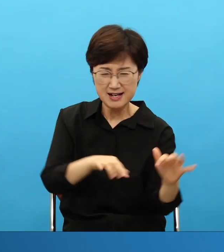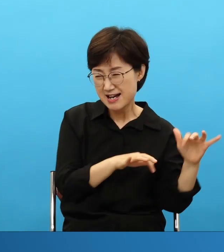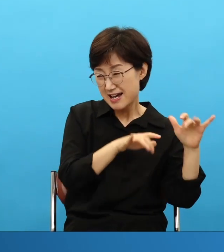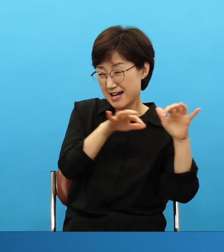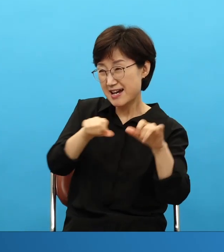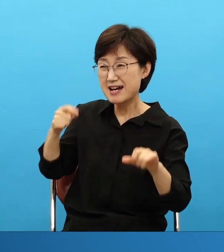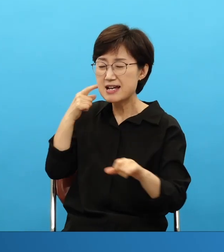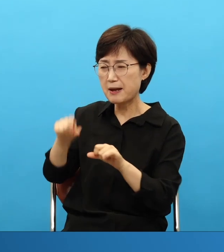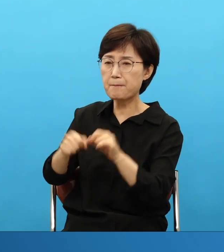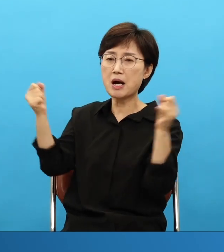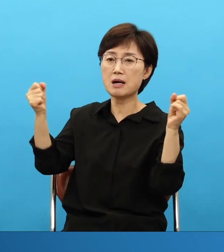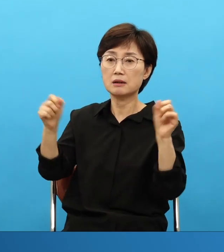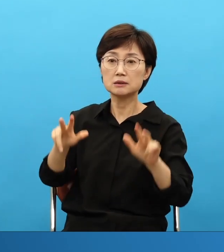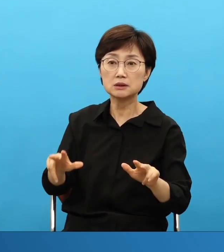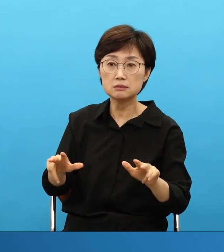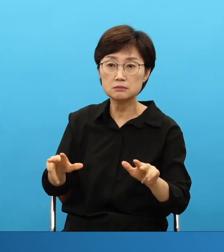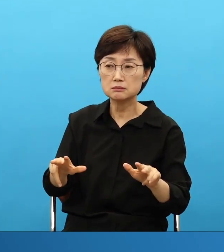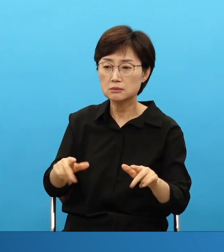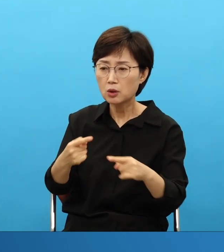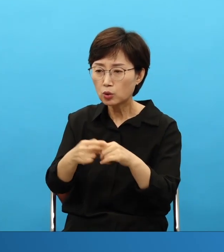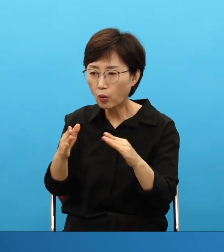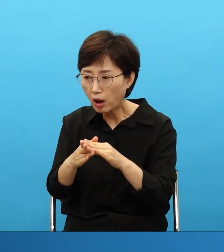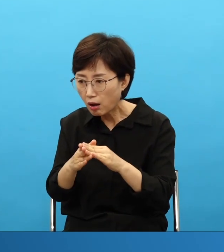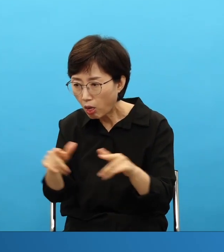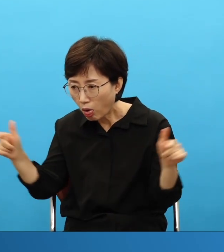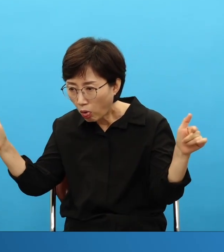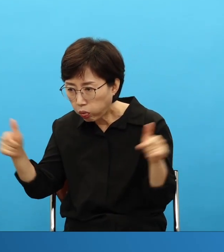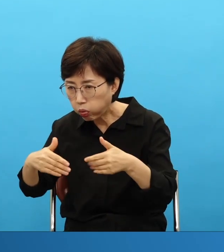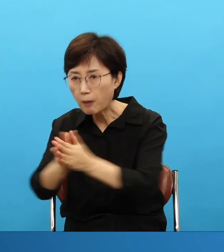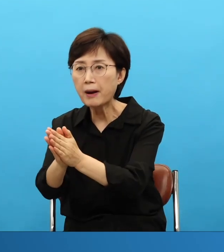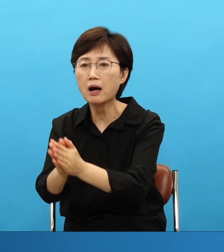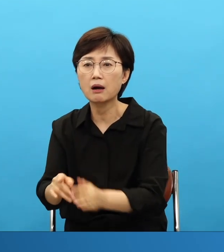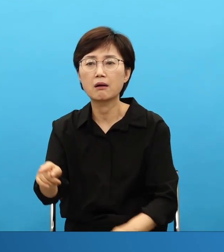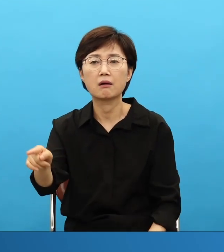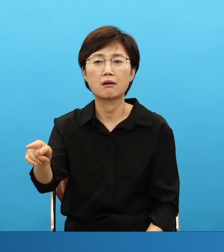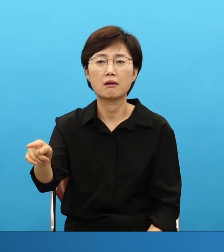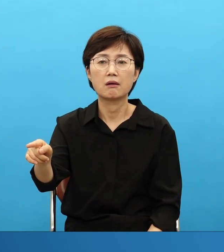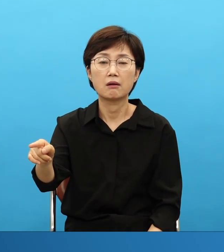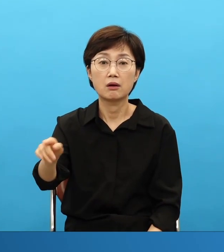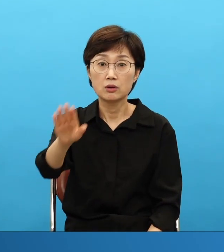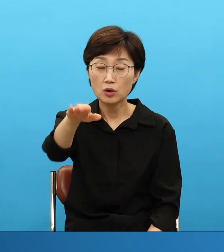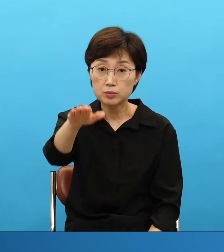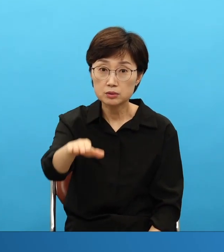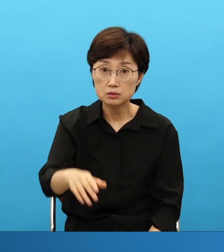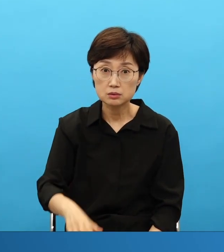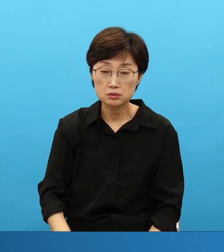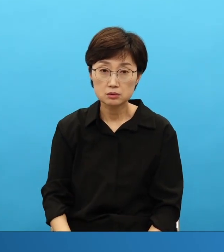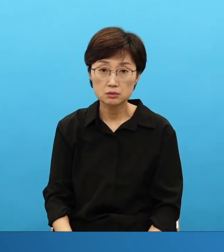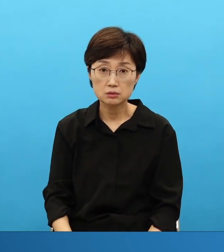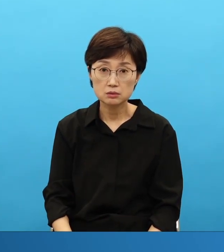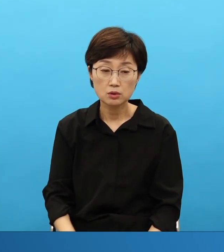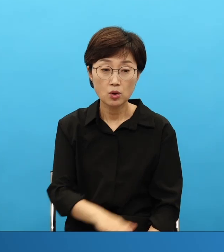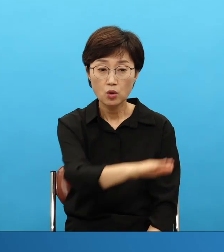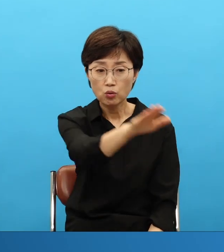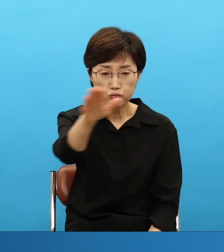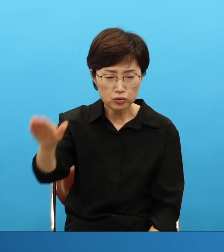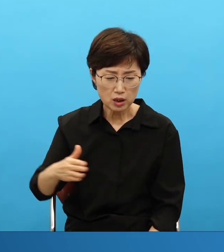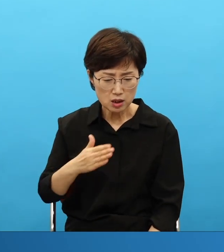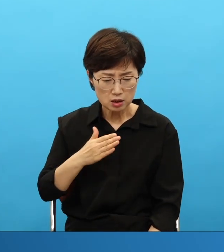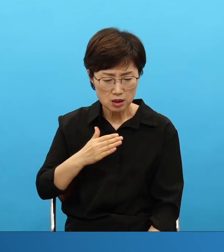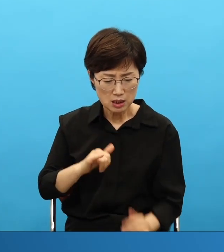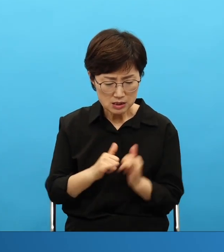있어요 이렇게 짓을가 절망은 없어 있습니다 있어서 그리스도를 보낸